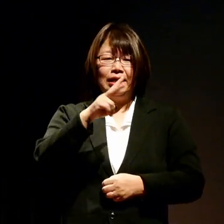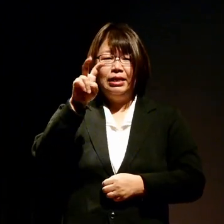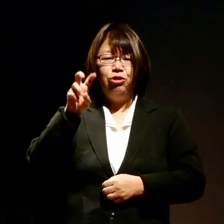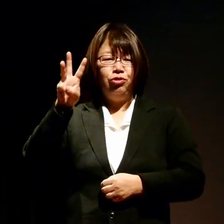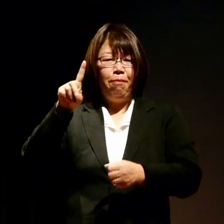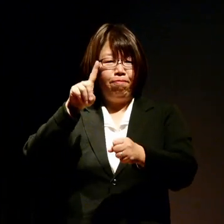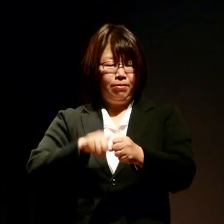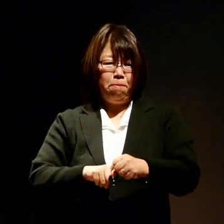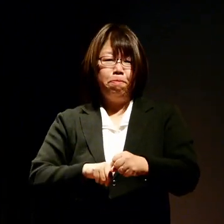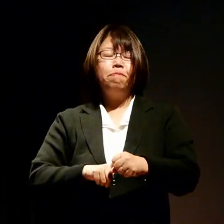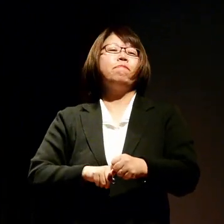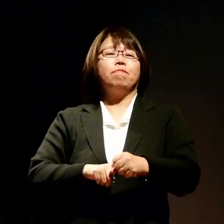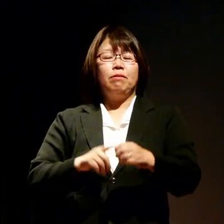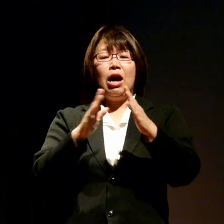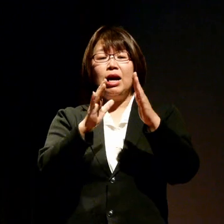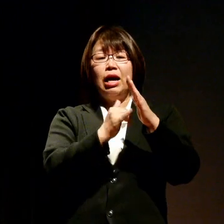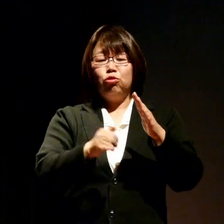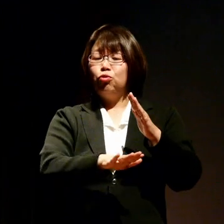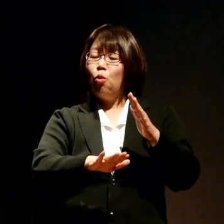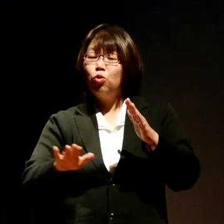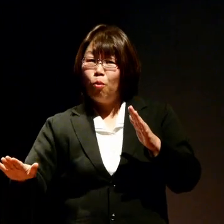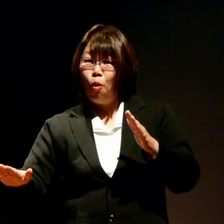2023年、家族と子供、